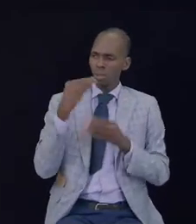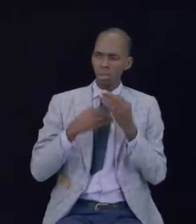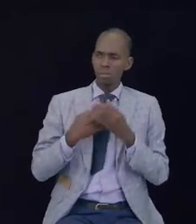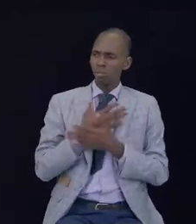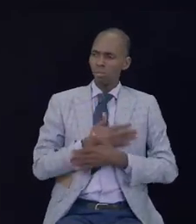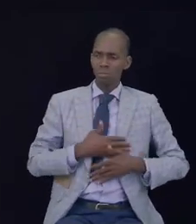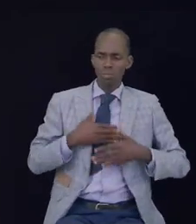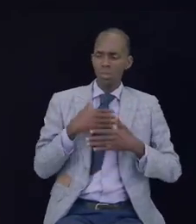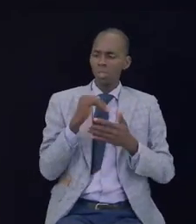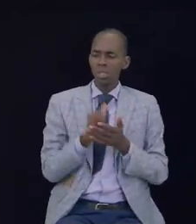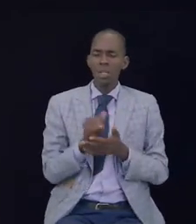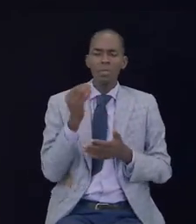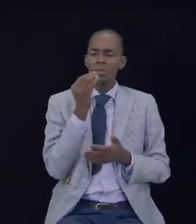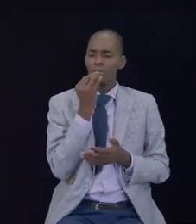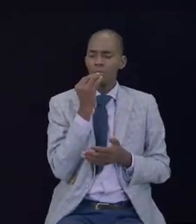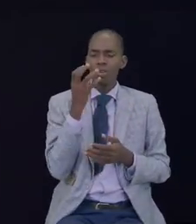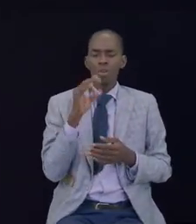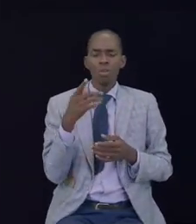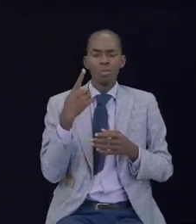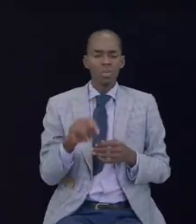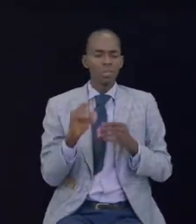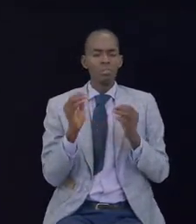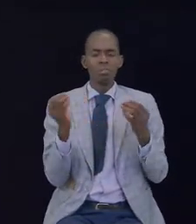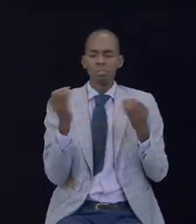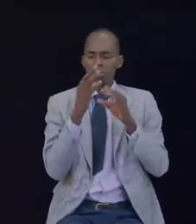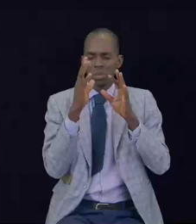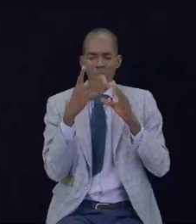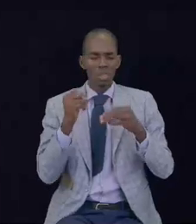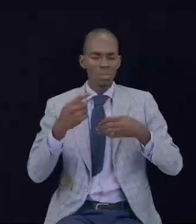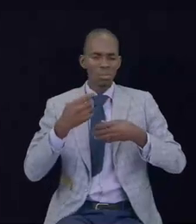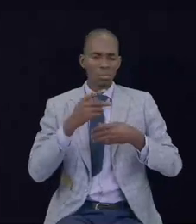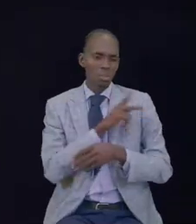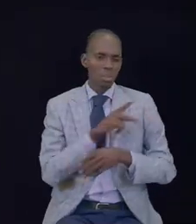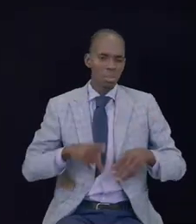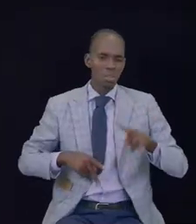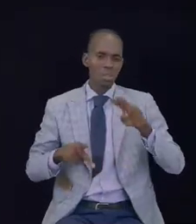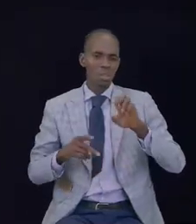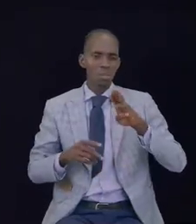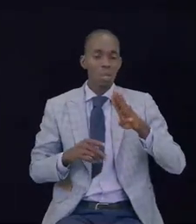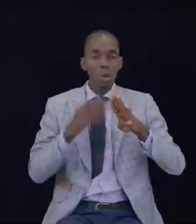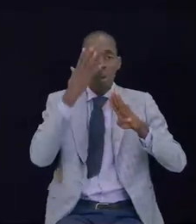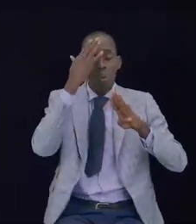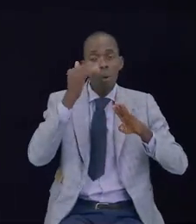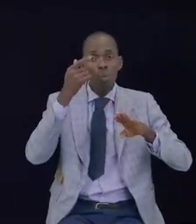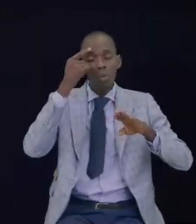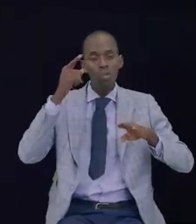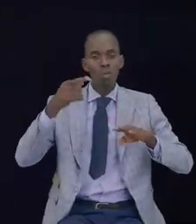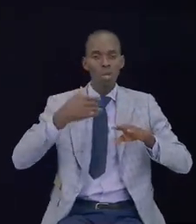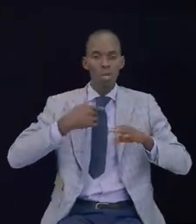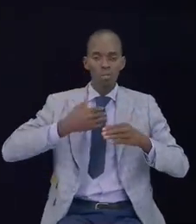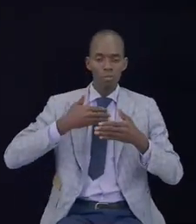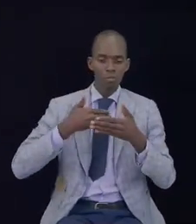vin et des repas. Tu ne pourras pas tenir parce que tu t'environnes. Tu es intime, tu